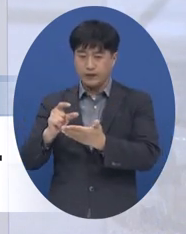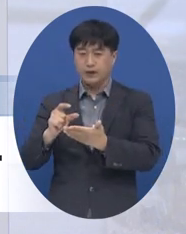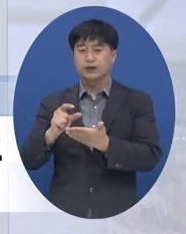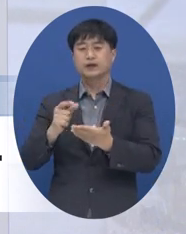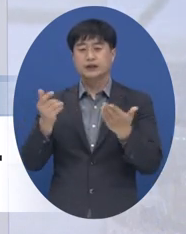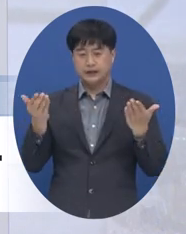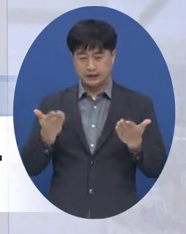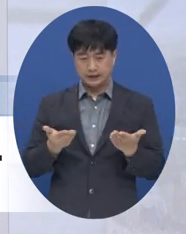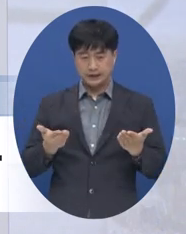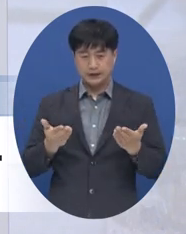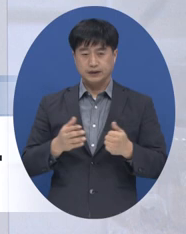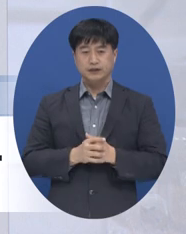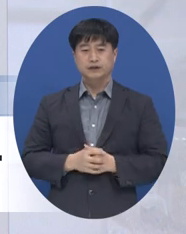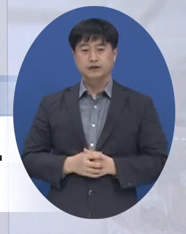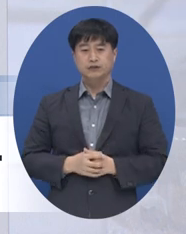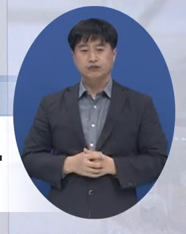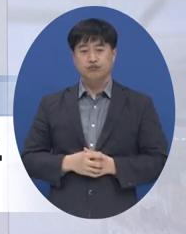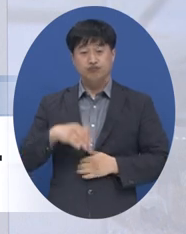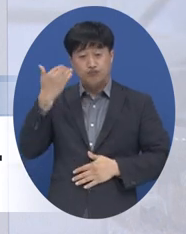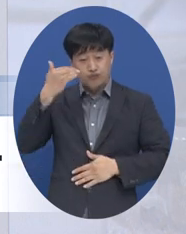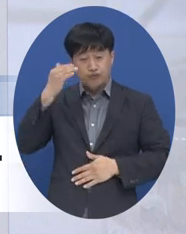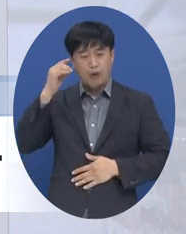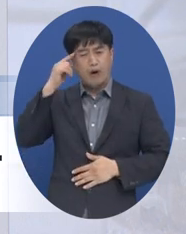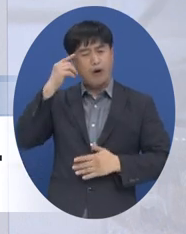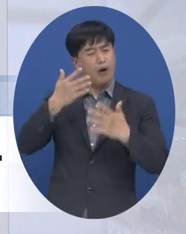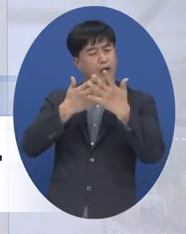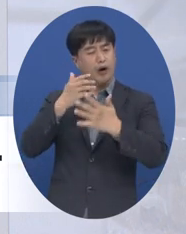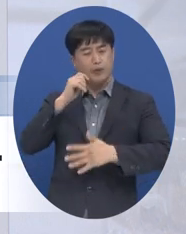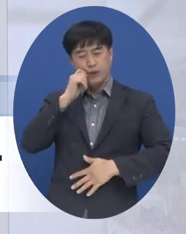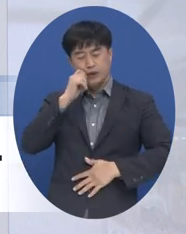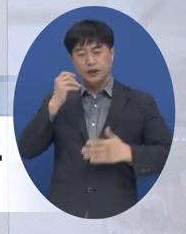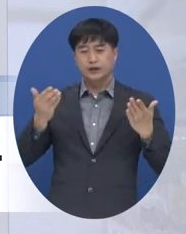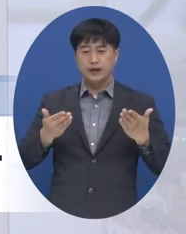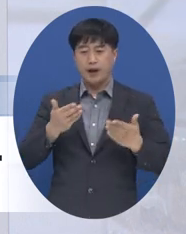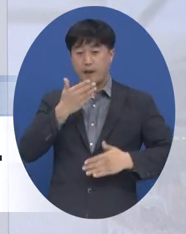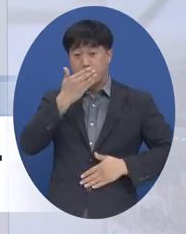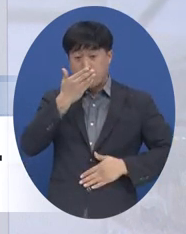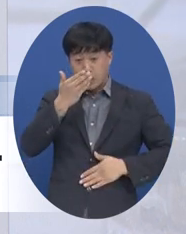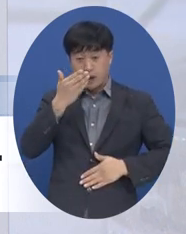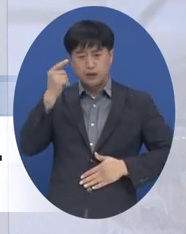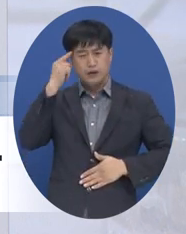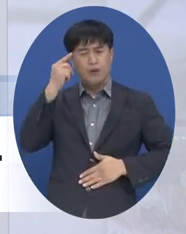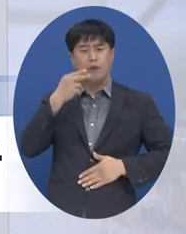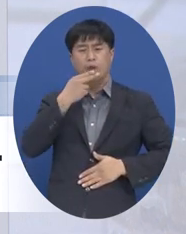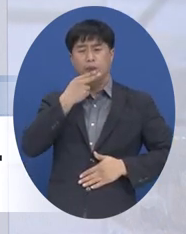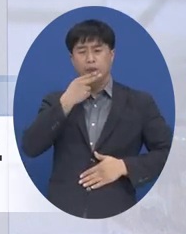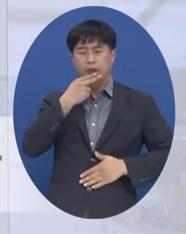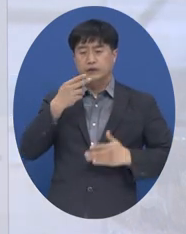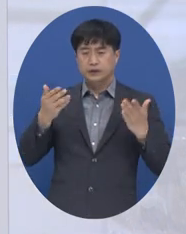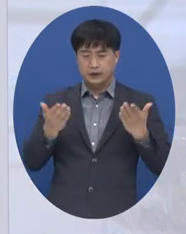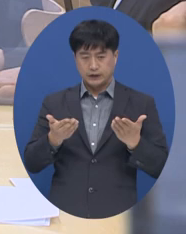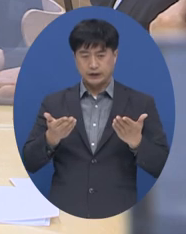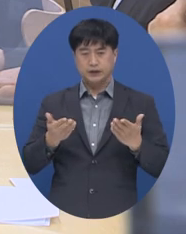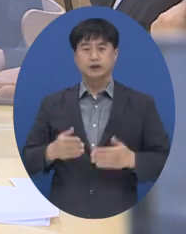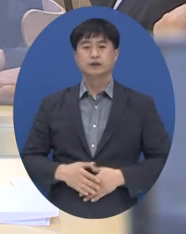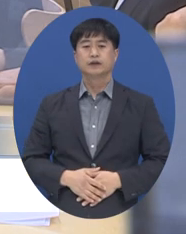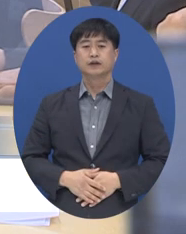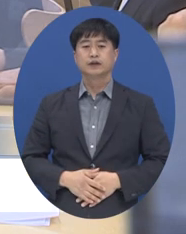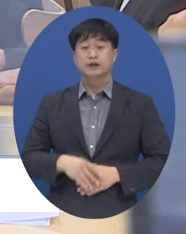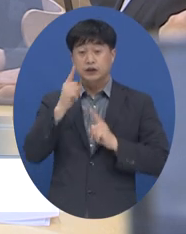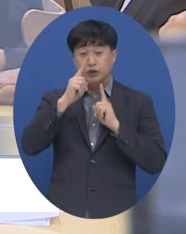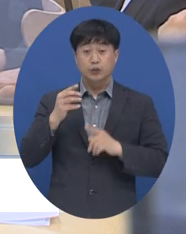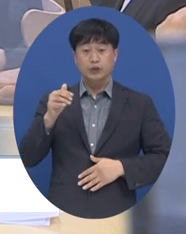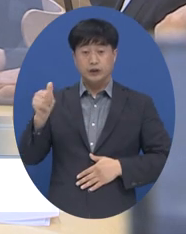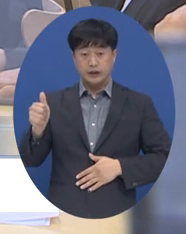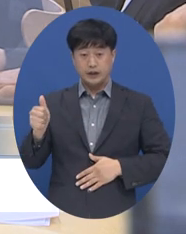아마 기록으로 남을 만한 일입니다. 아무도 상상하지 못했던 일이고 가능하지 않다고 생각했던 일들인데.